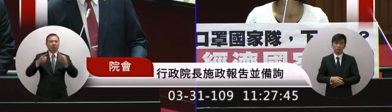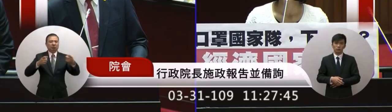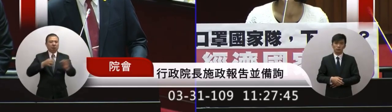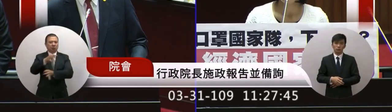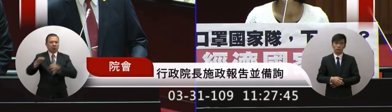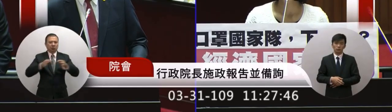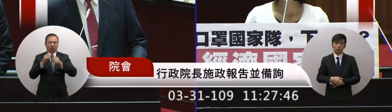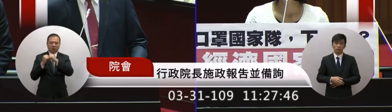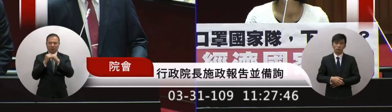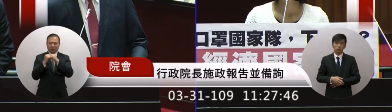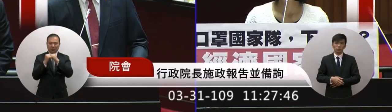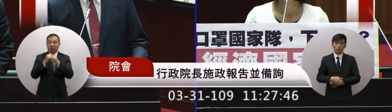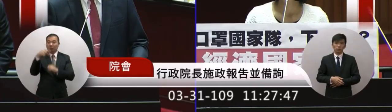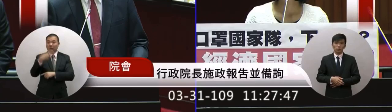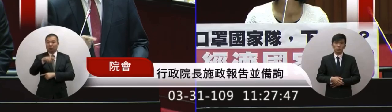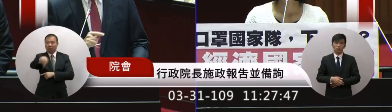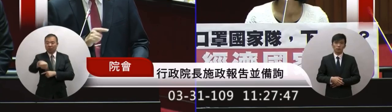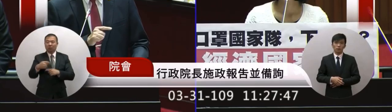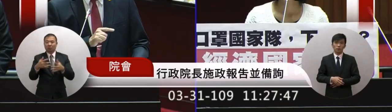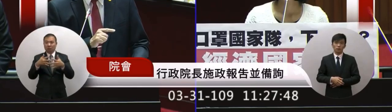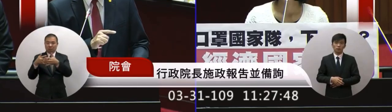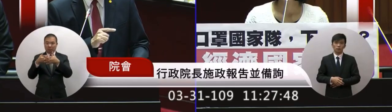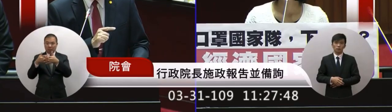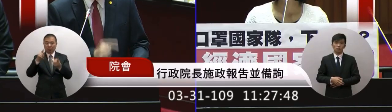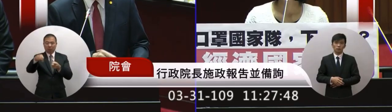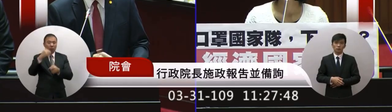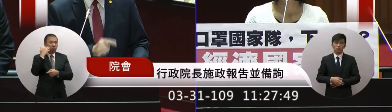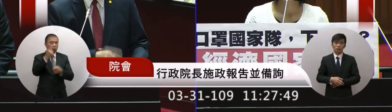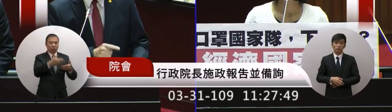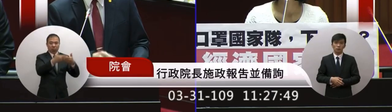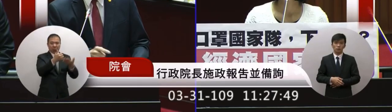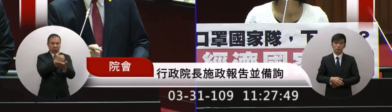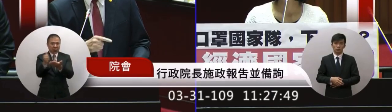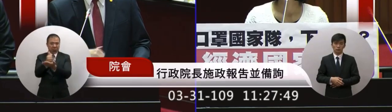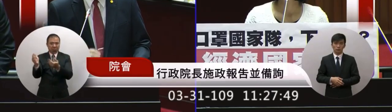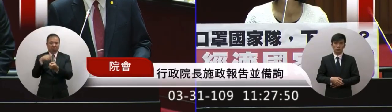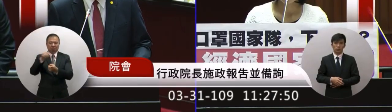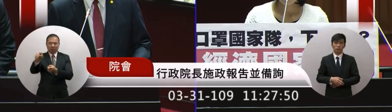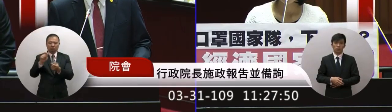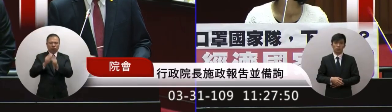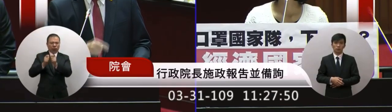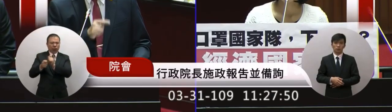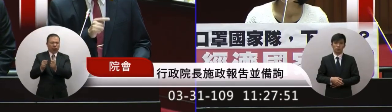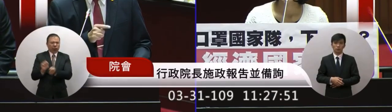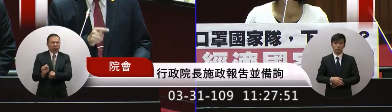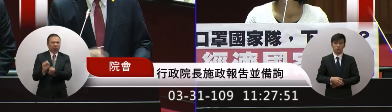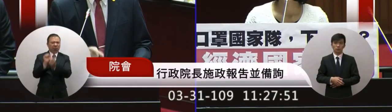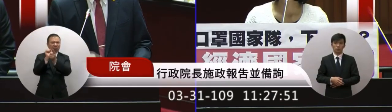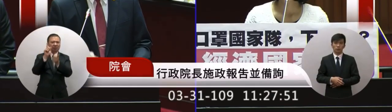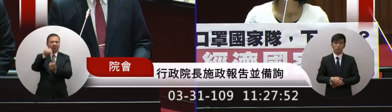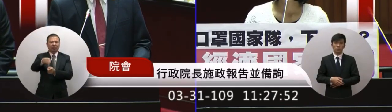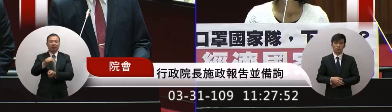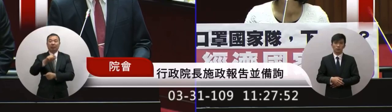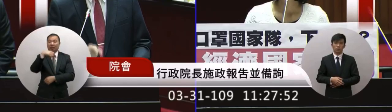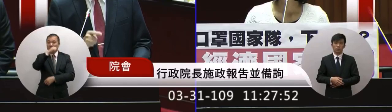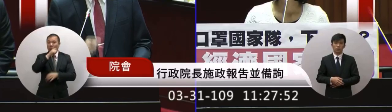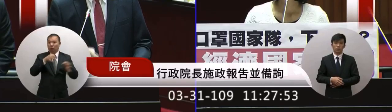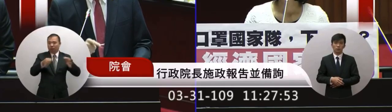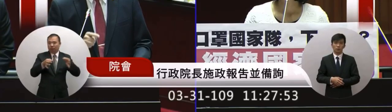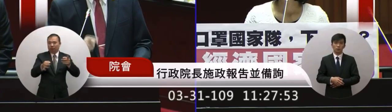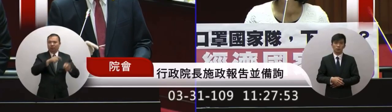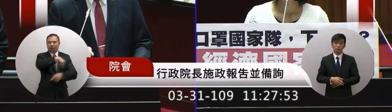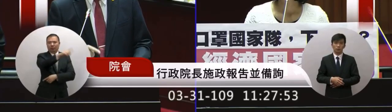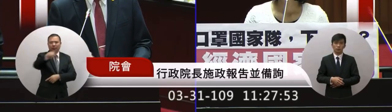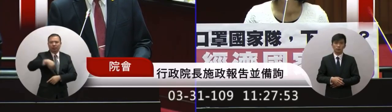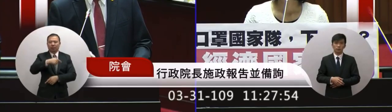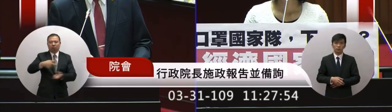课惩罚性关税，所以台商伫京东个提早转来，所以即个武汉疫情了，咱